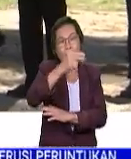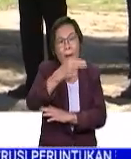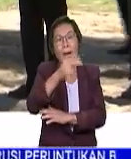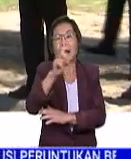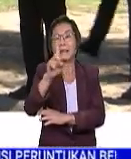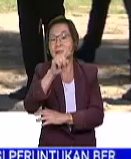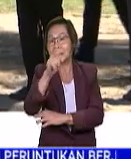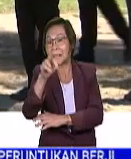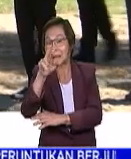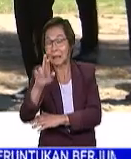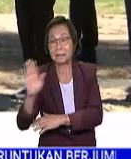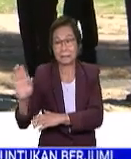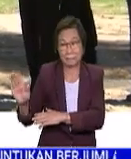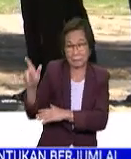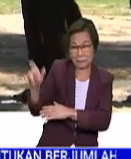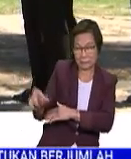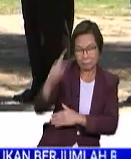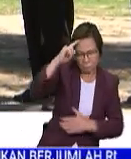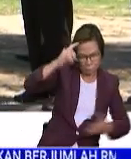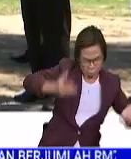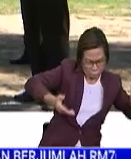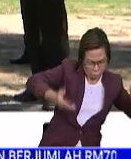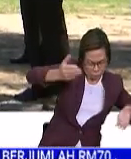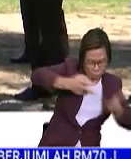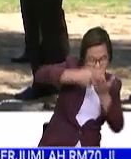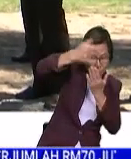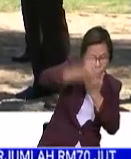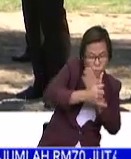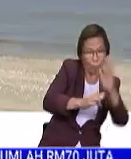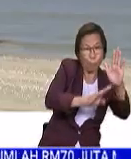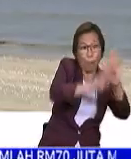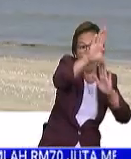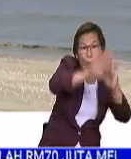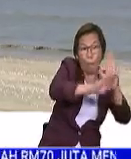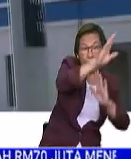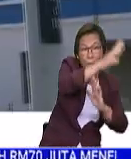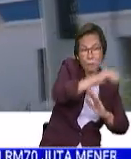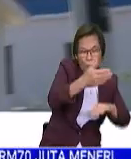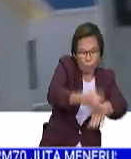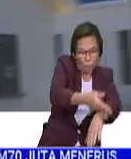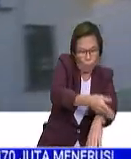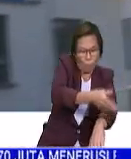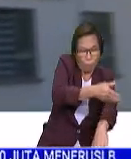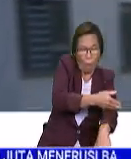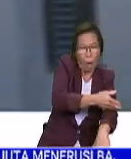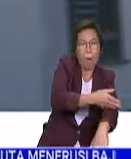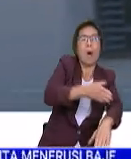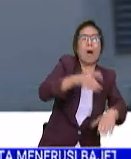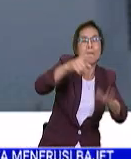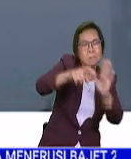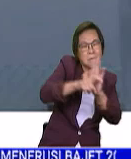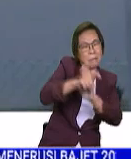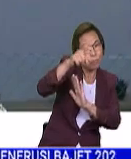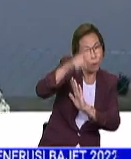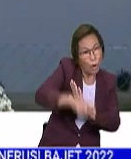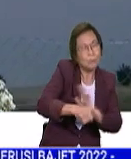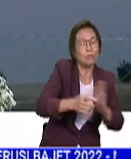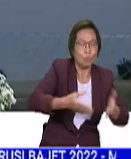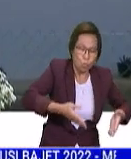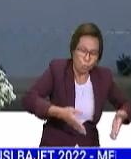berkata pihaknya akan mempertimbang cadangan projek pembangunan dan penambahbaikan keperluan asas Tanjung